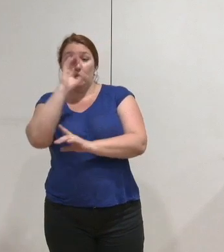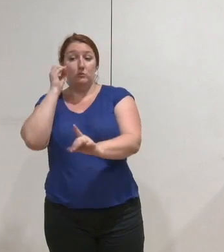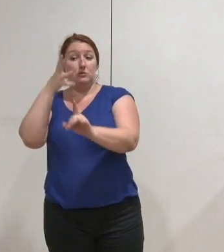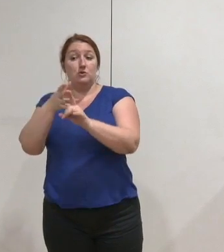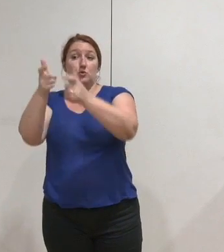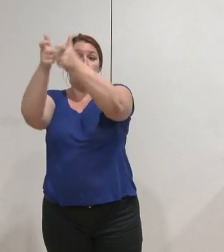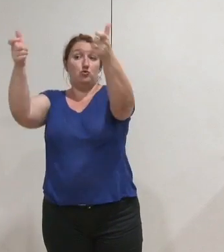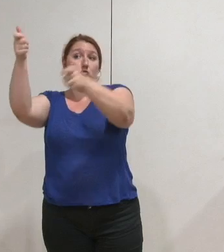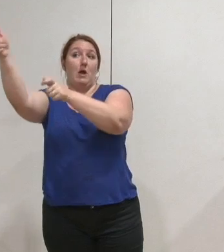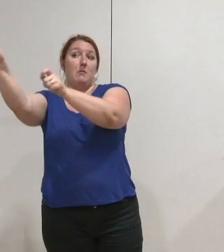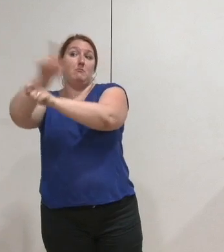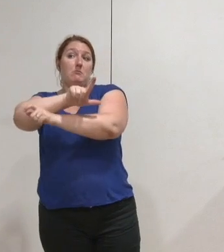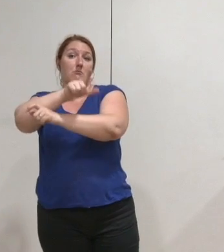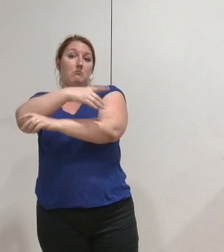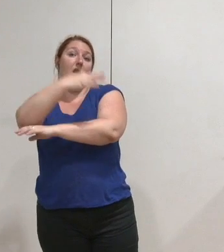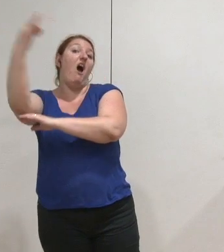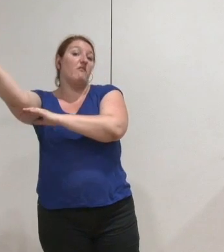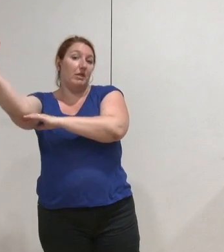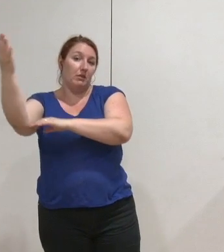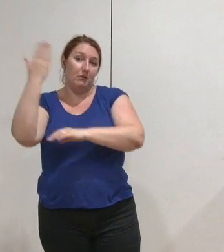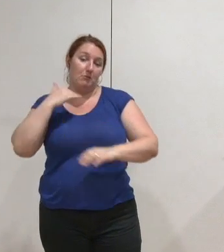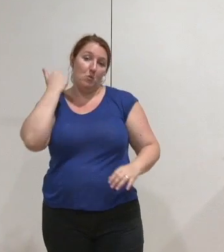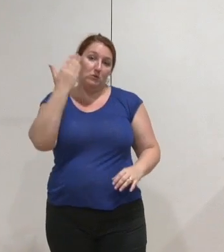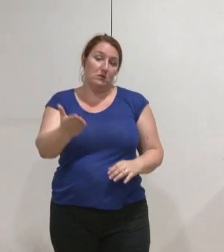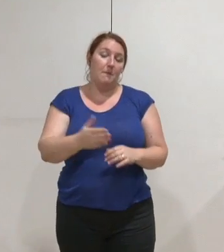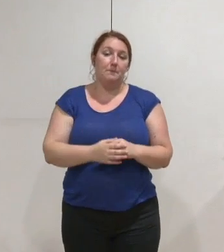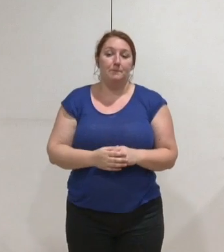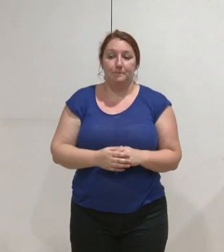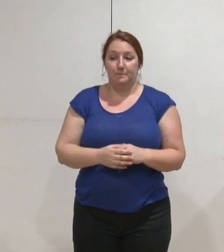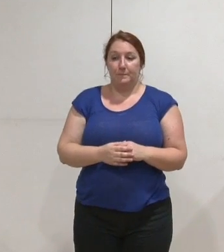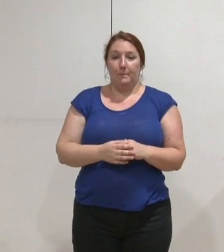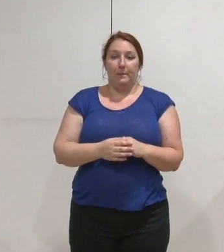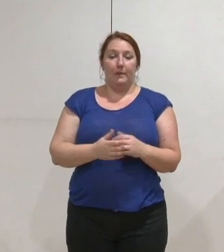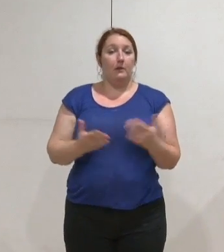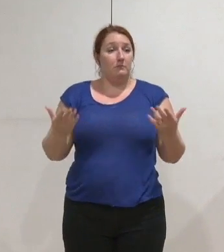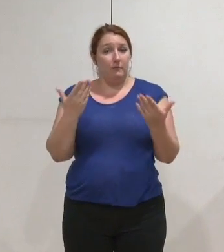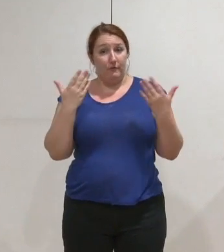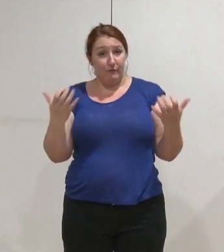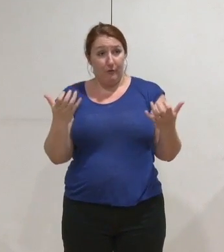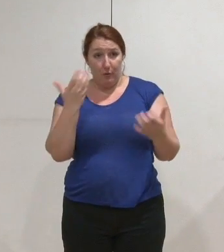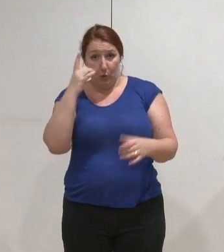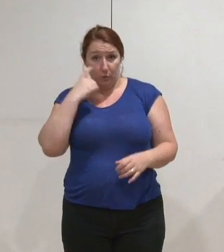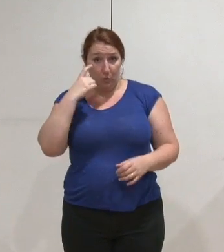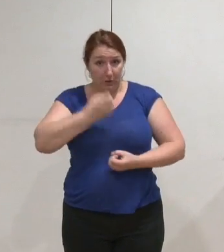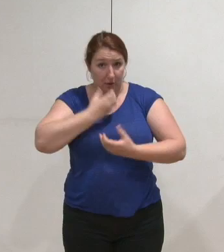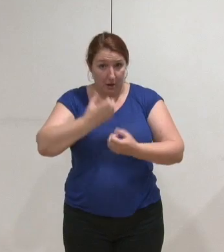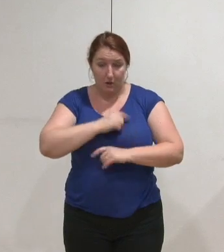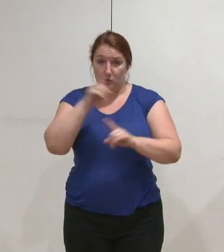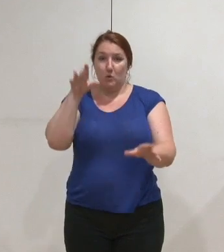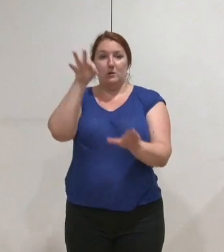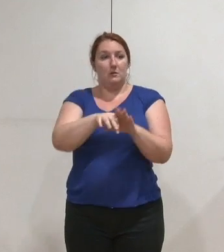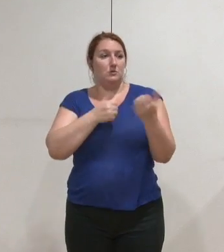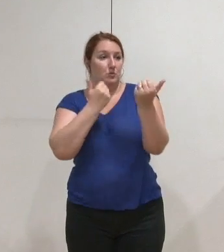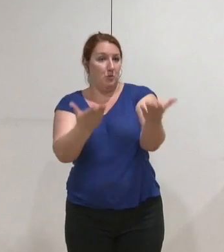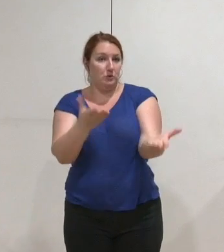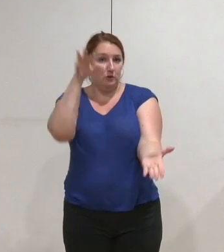structures qui sont invitantes également y a-t-il d'autres commentaires non je mets cette délibération